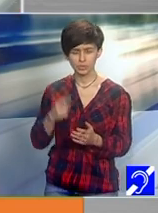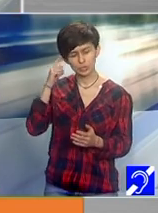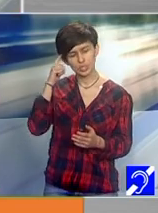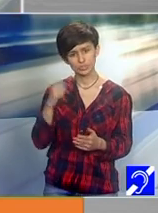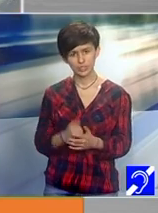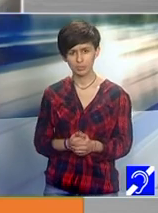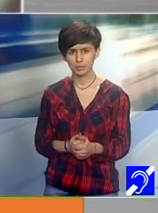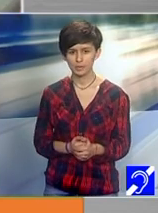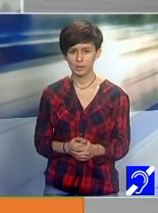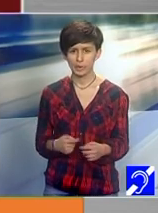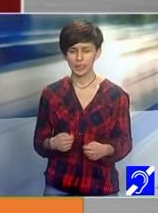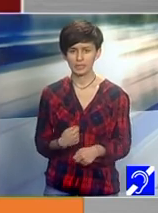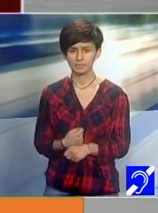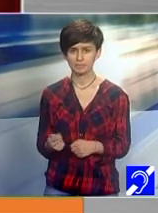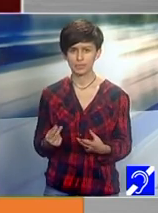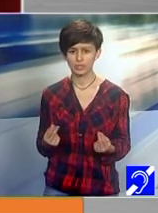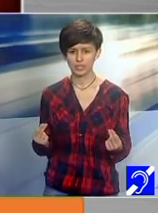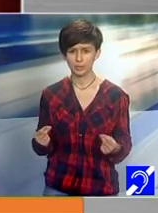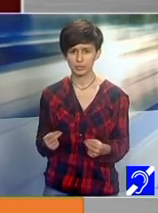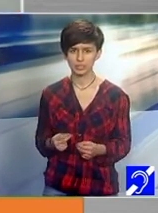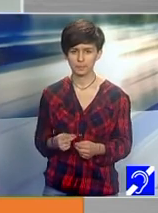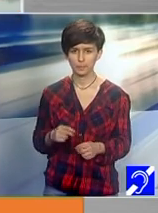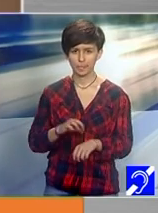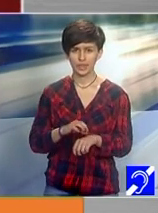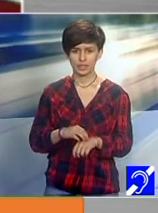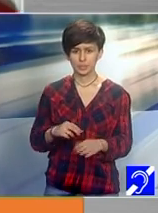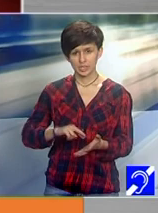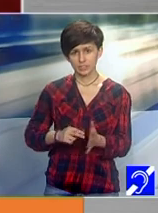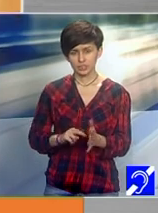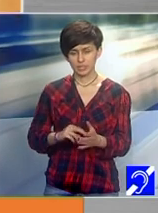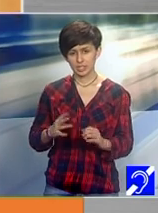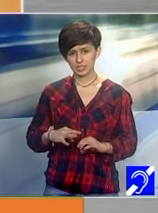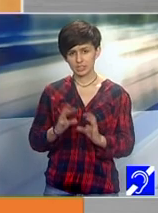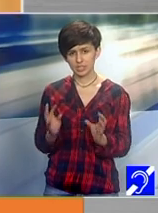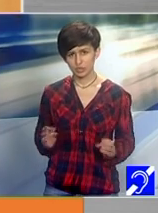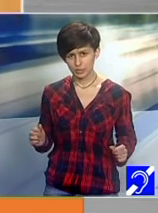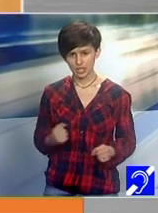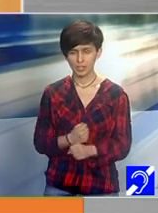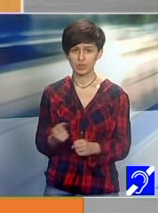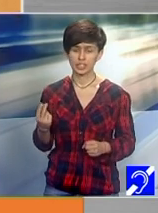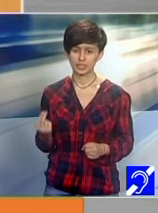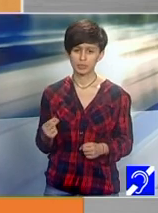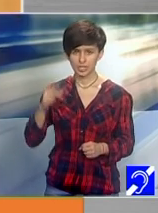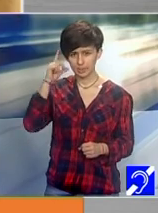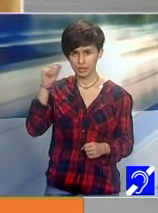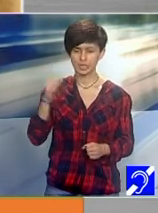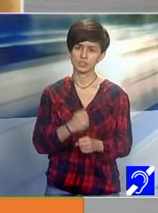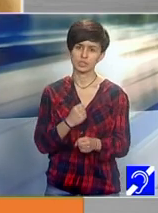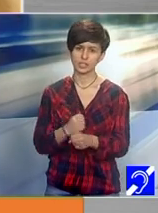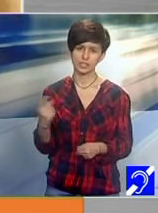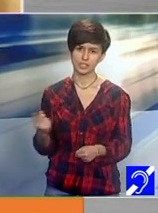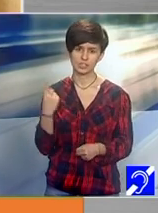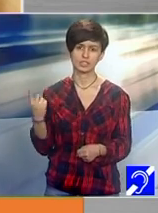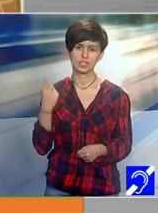că foarte mulți medici pregătiți de România așa foarte bine pleacă să lucreze în străinătate pentru